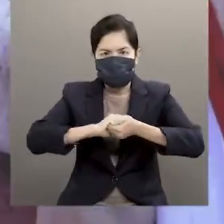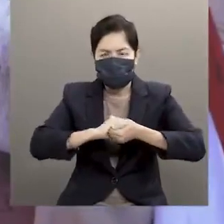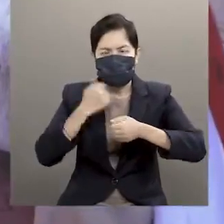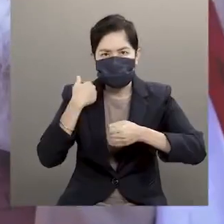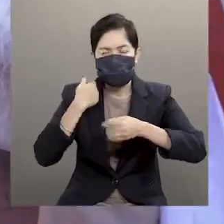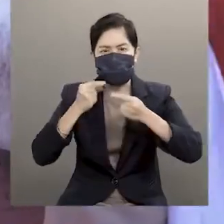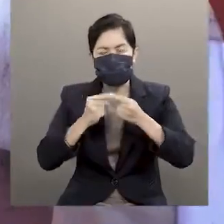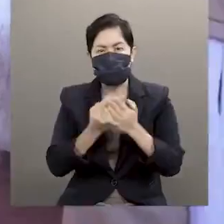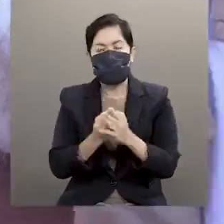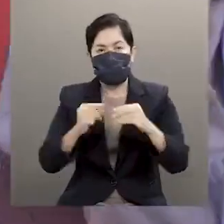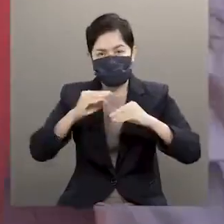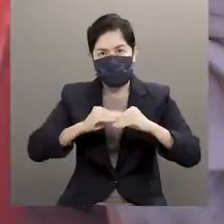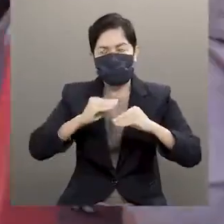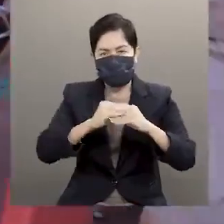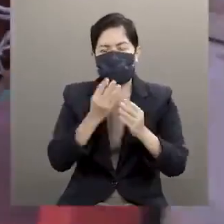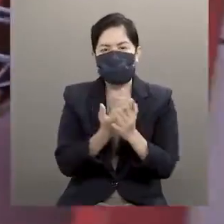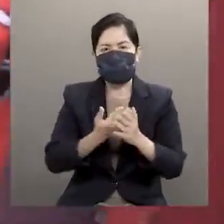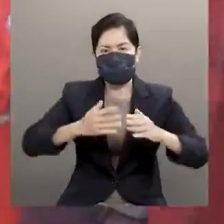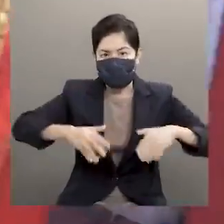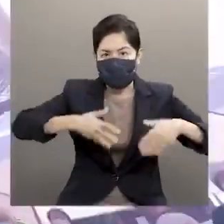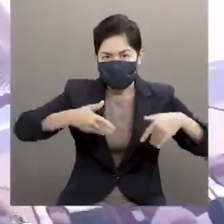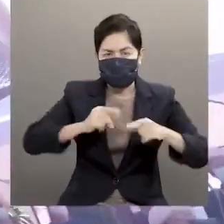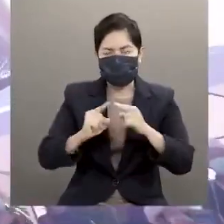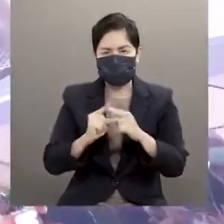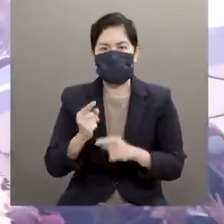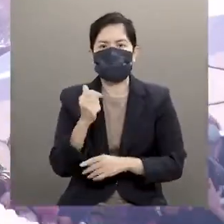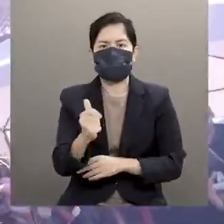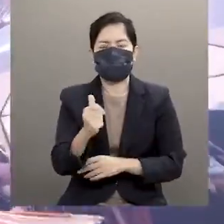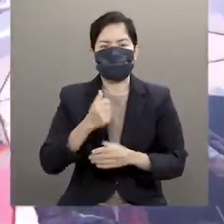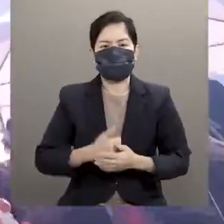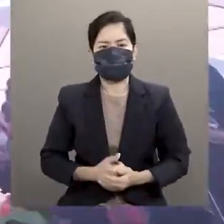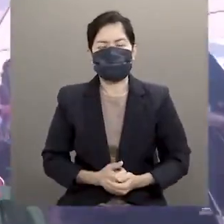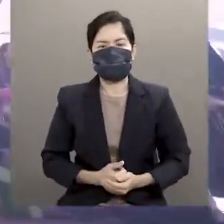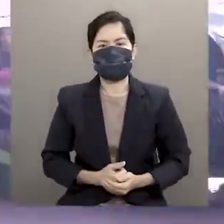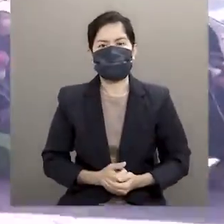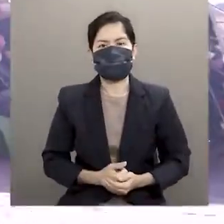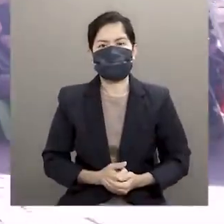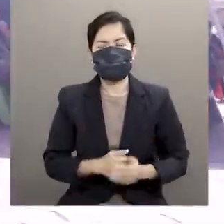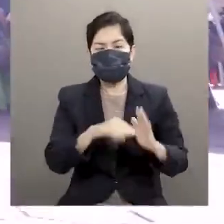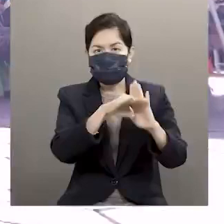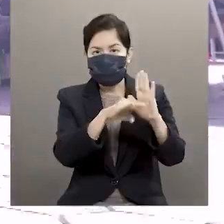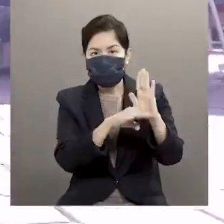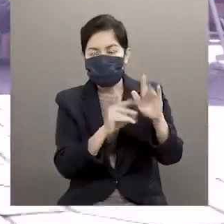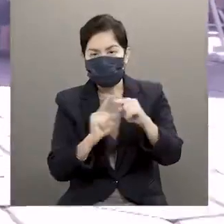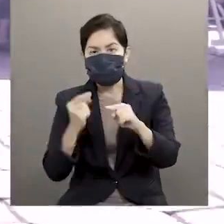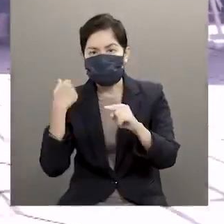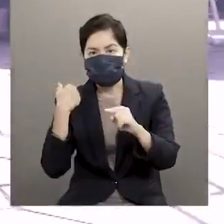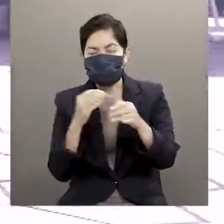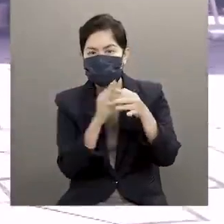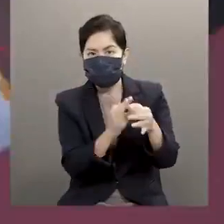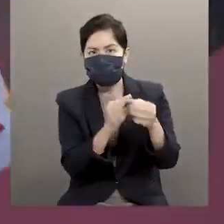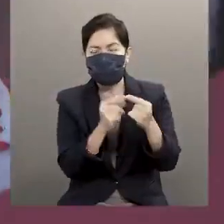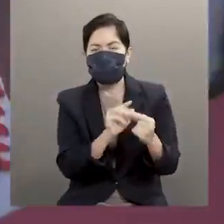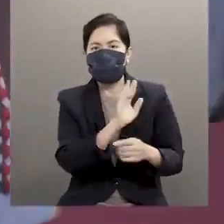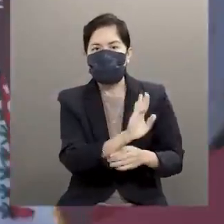ารัคุณวาทำมนจงเป็นตัวโตรของเราประบวลการนี่ต้องกความลึกของสื่อในการเข้าไปรู้จักราฐเค่า